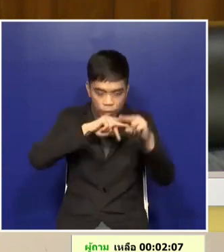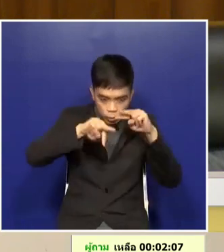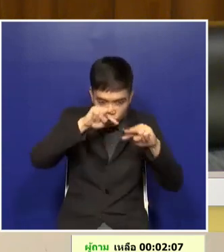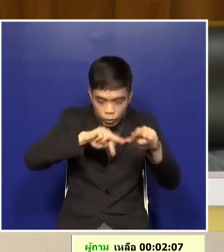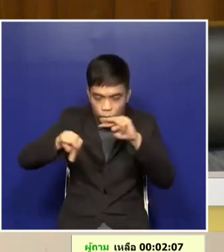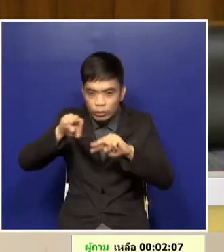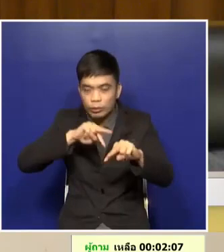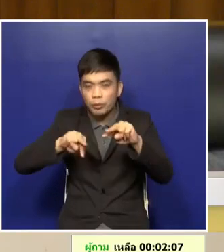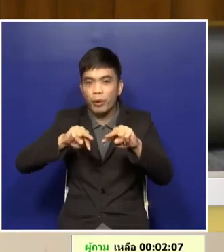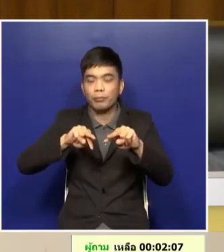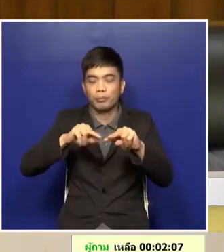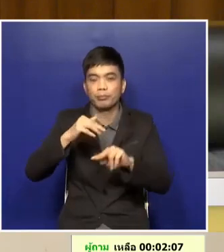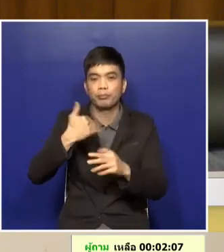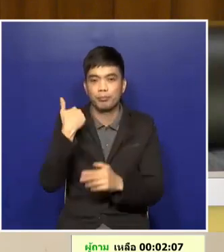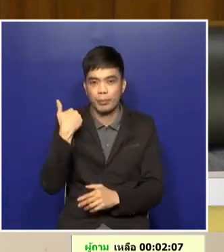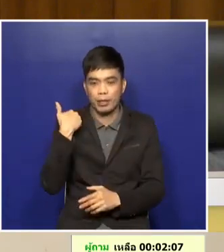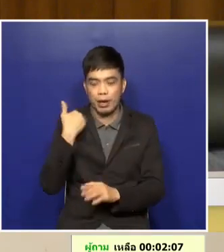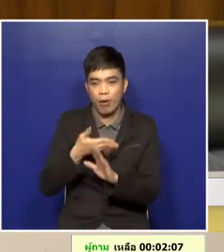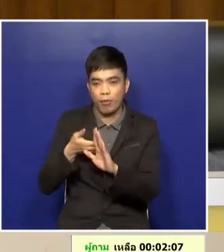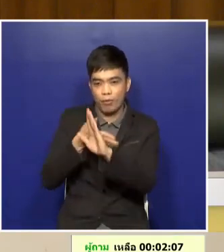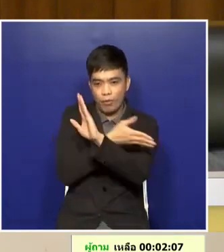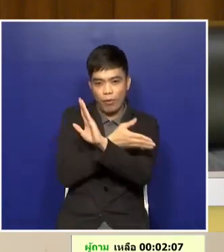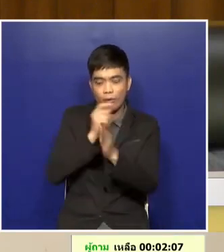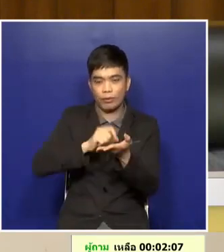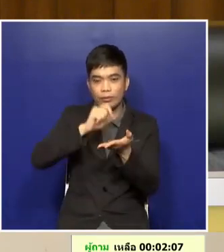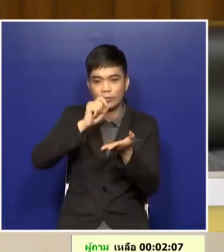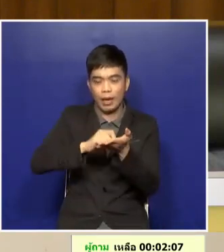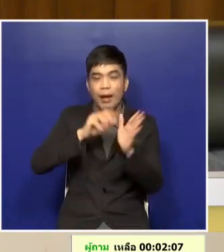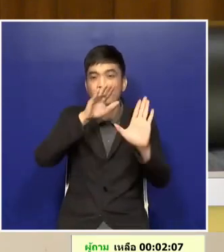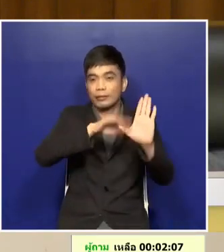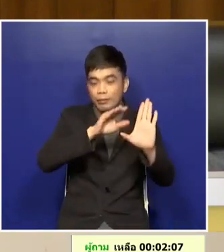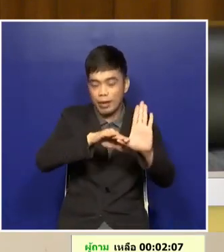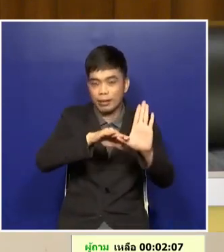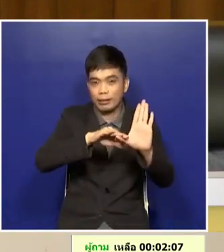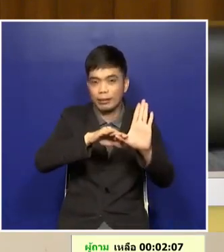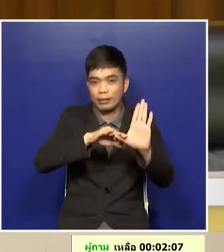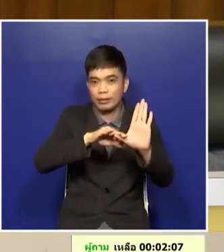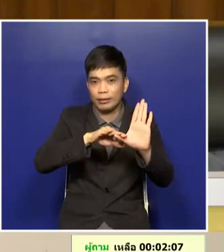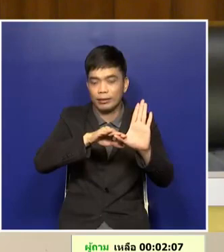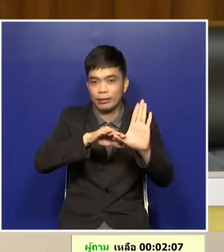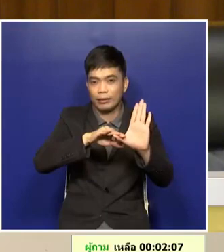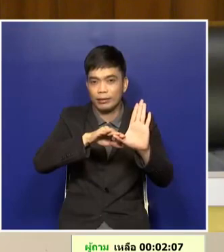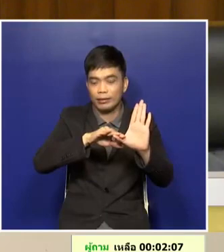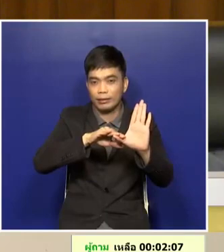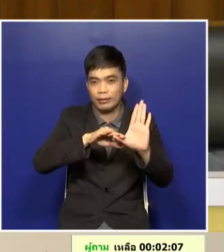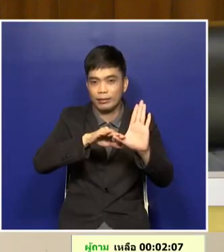แค่นั้นเองซึ่งตั้งแต่ที่เราลงทะเบียนมาก็ยังผมอาจจะ